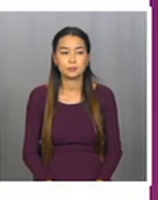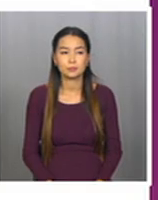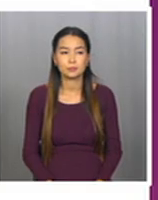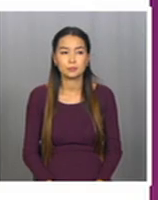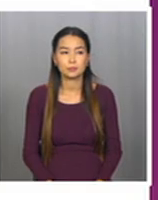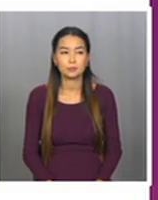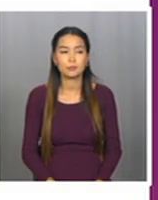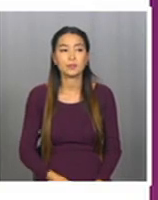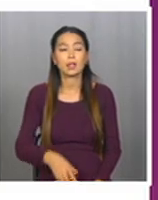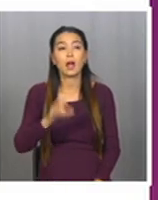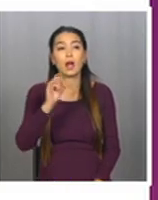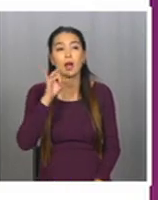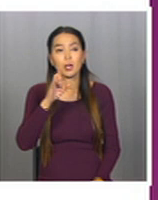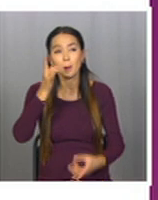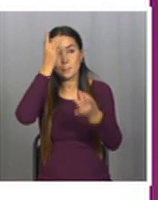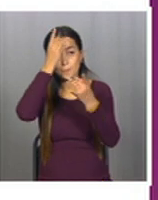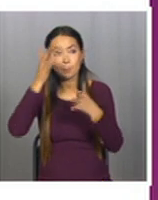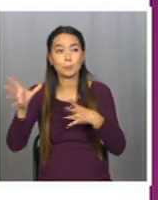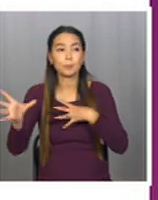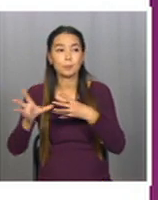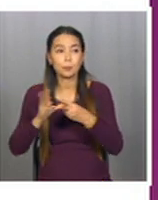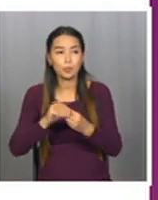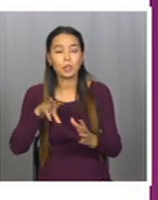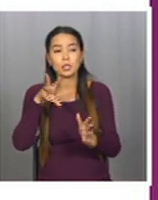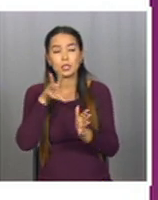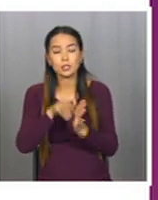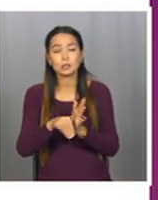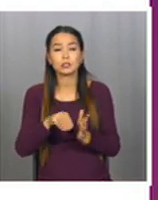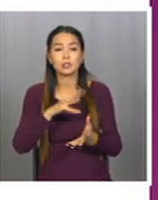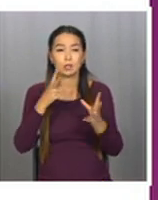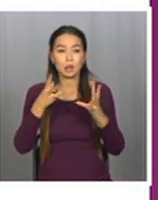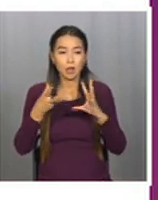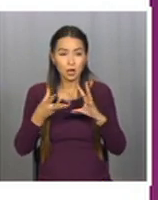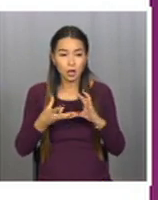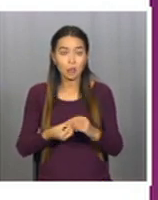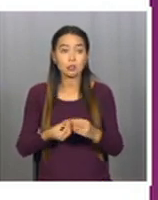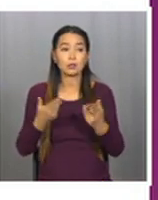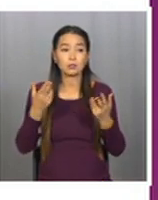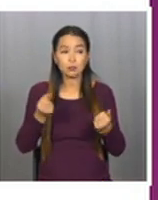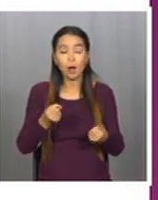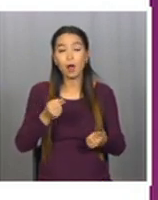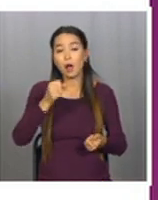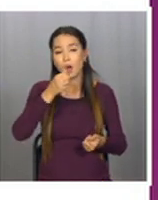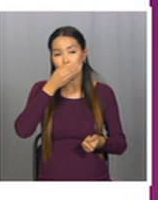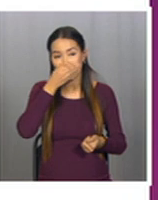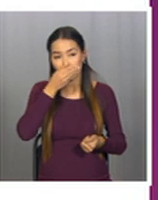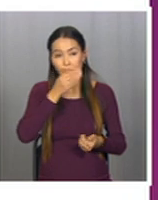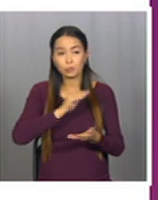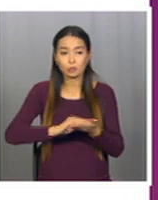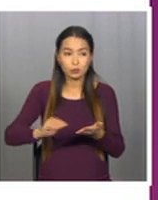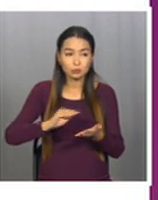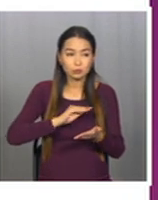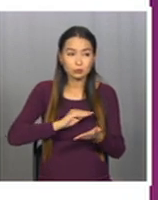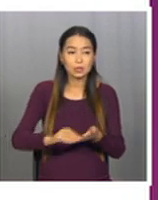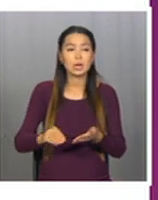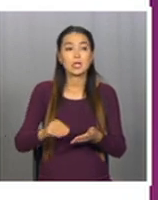Араб мәдениетімен бірге енген құндылықтарға келетін болсақ, ол әрине араб жазуы, қыштан жасалған